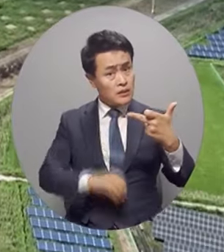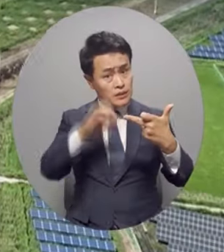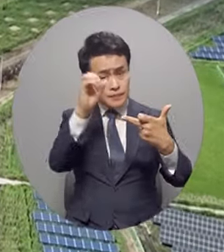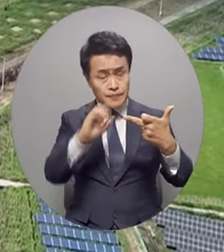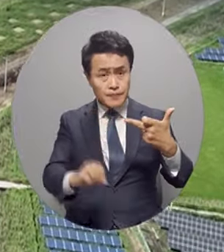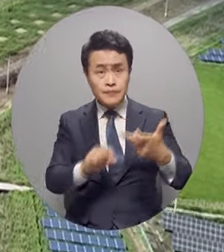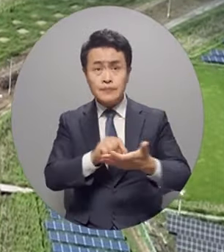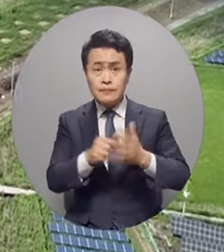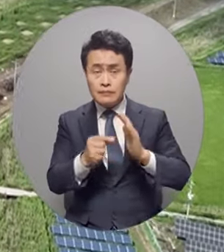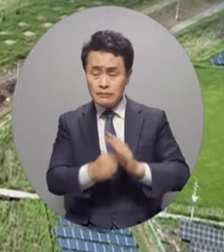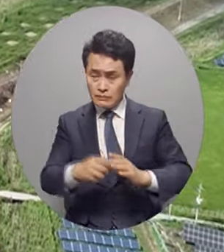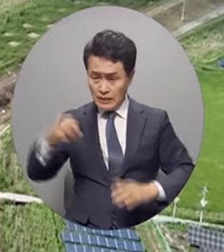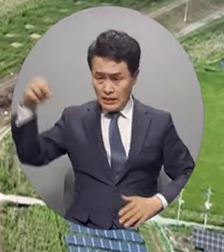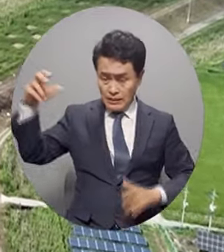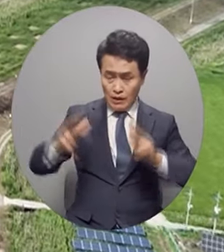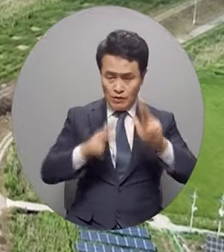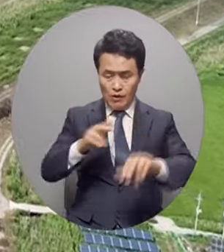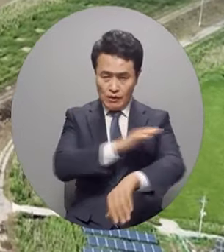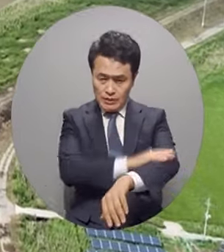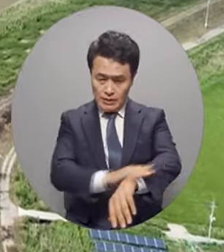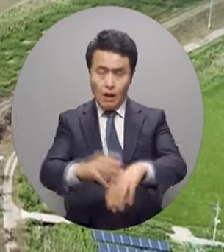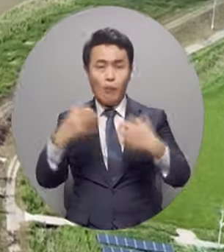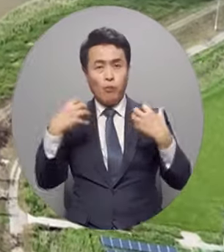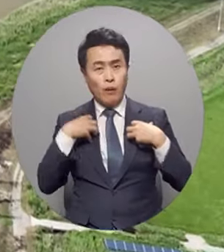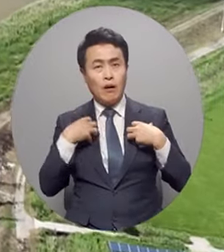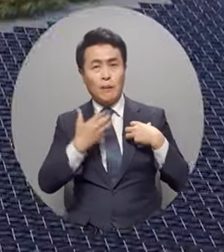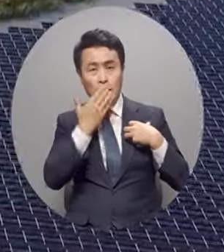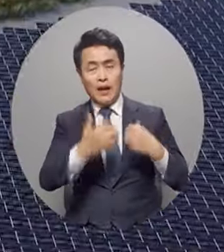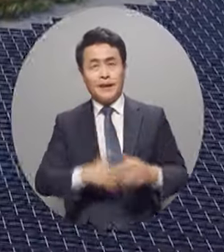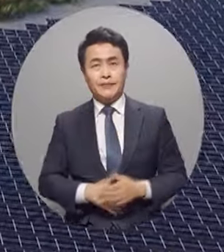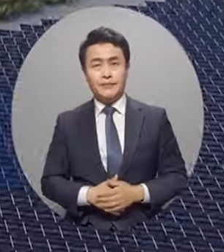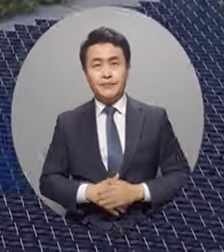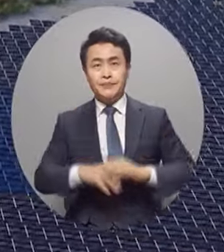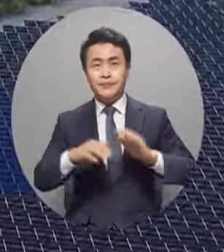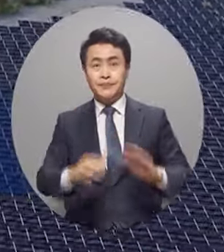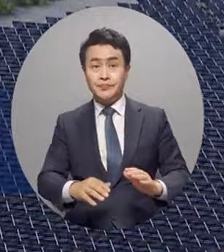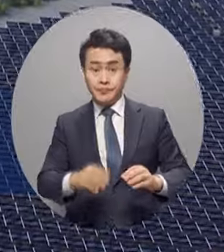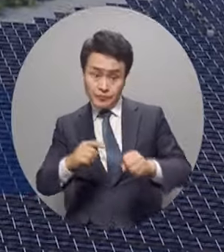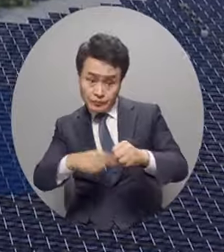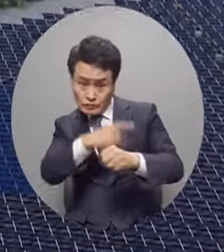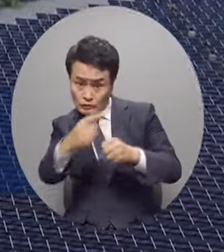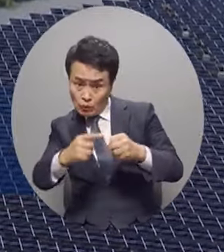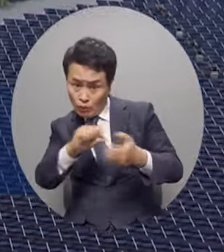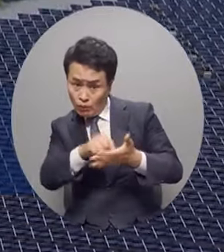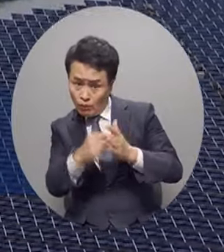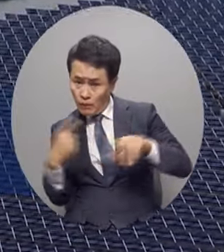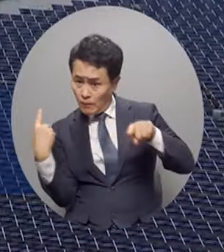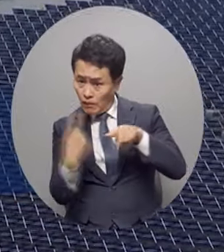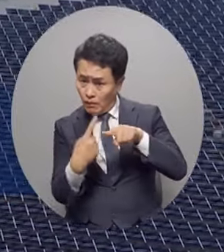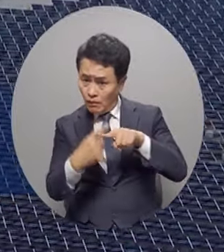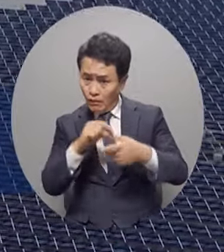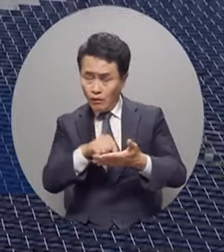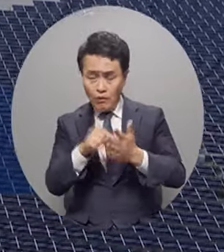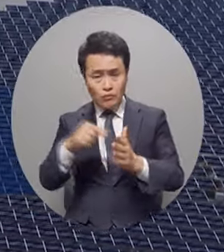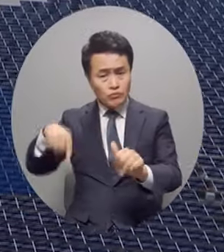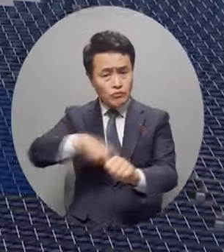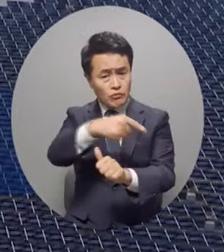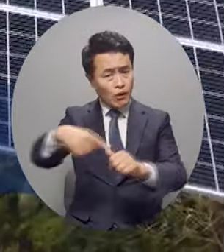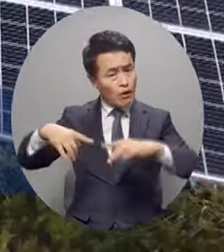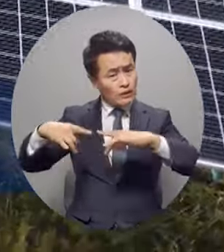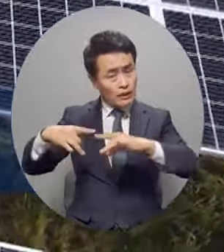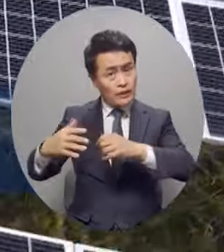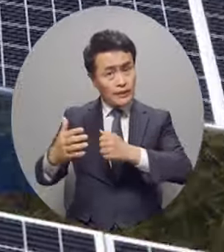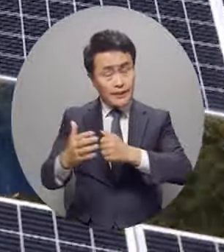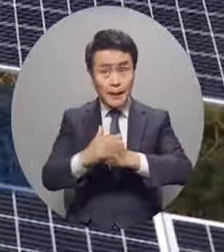차지한 태양광이 제 역할을 톡톡히 해냈기 때문입니다. 원전 수준에 거의 육박한 상황인데 얘가